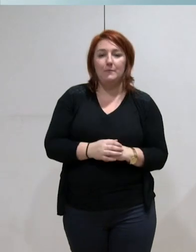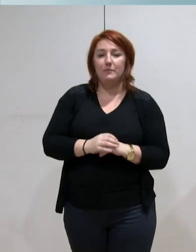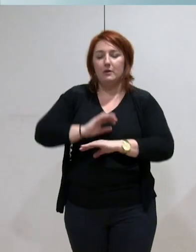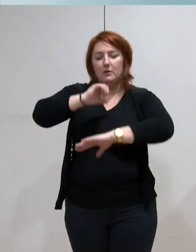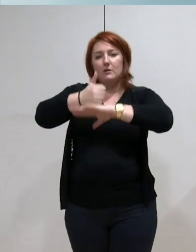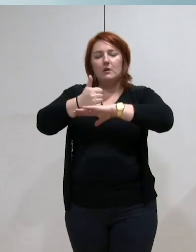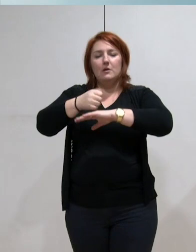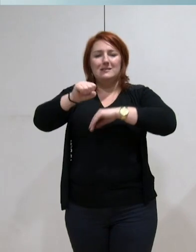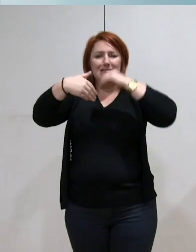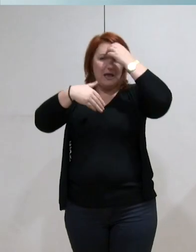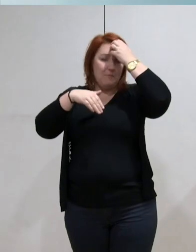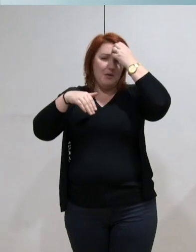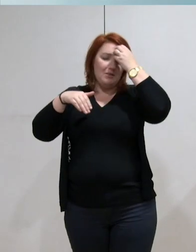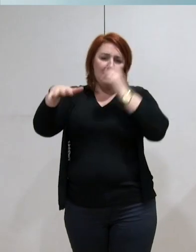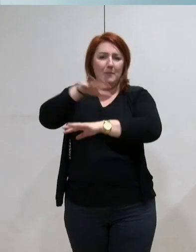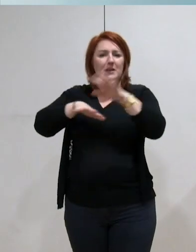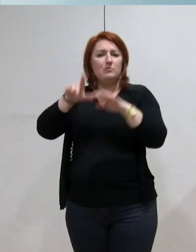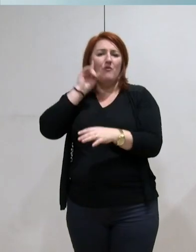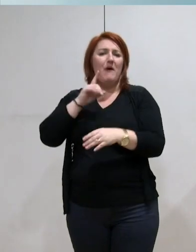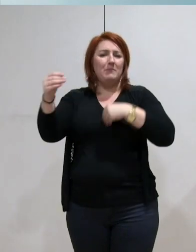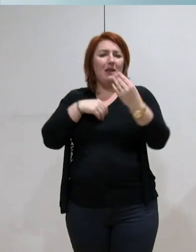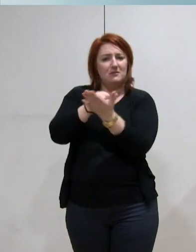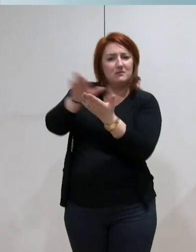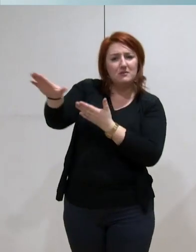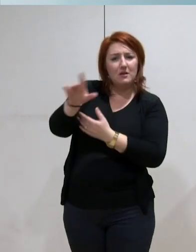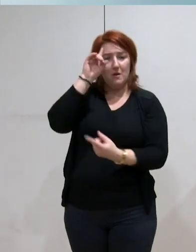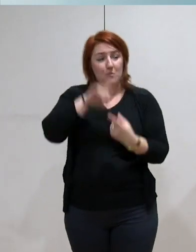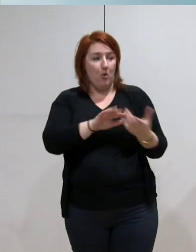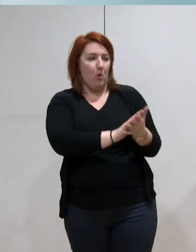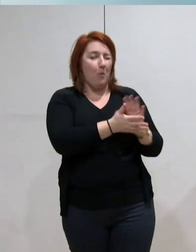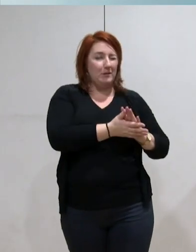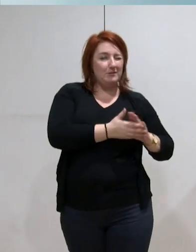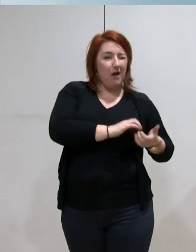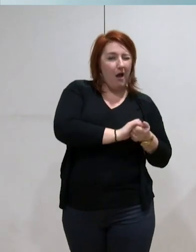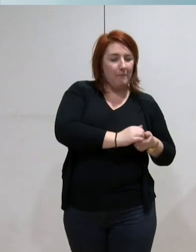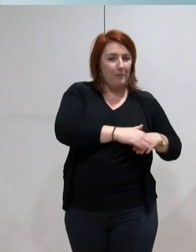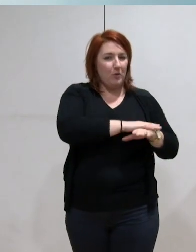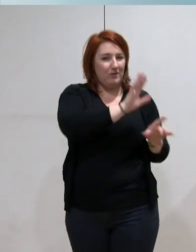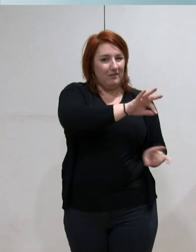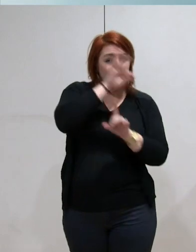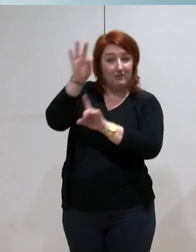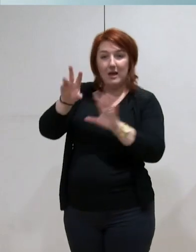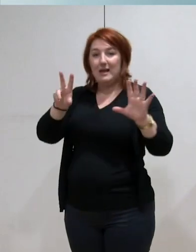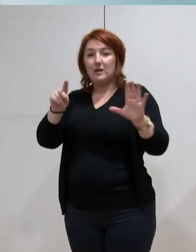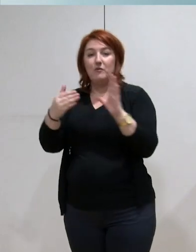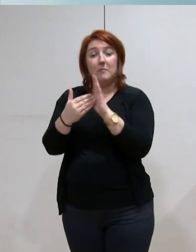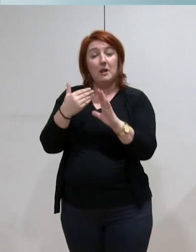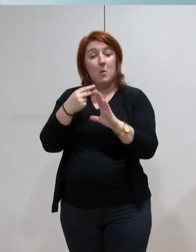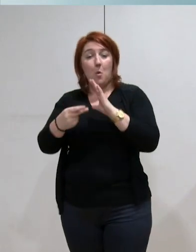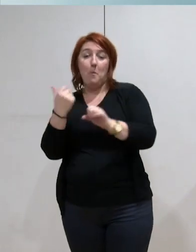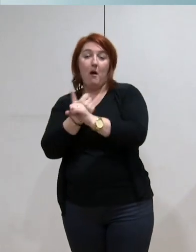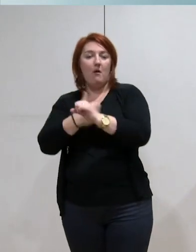d'aménagement pour embaucher un ami politique à 80000 € par an nous n'aurions pas